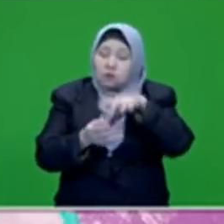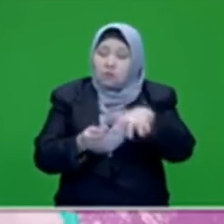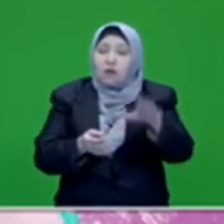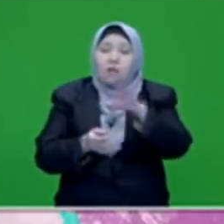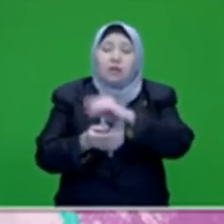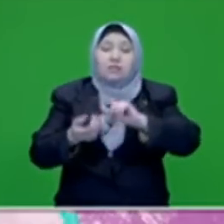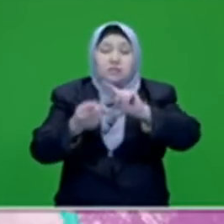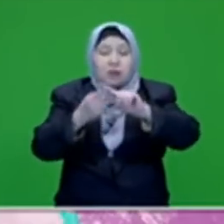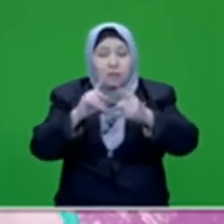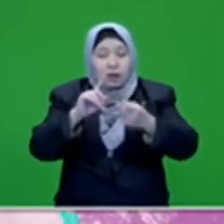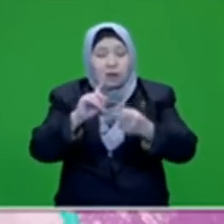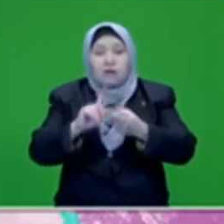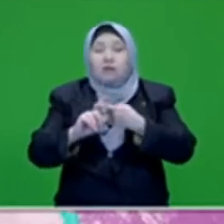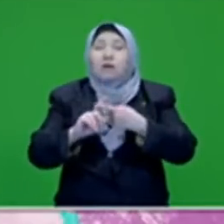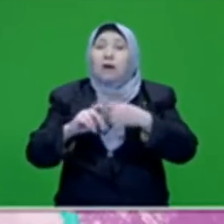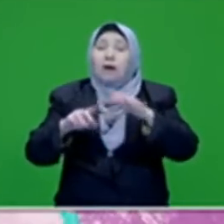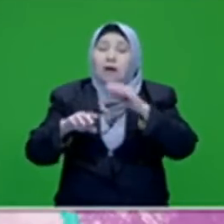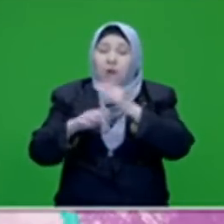wa sallam.